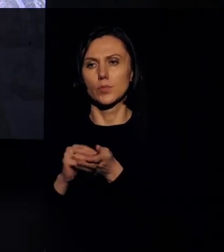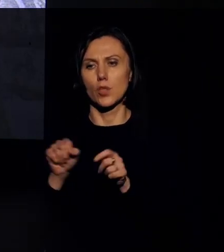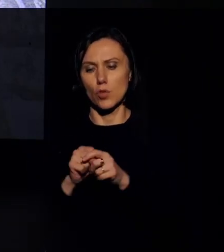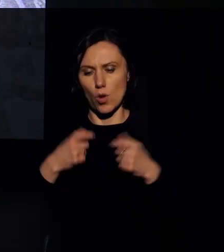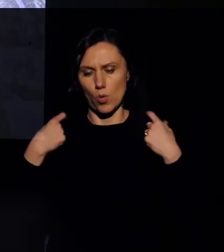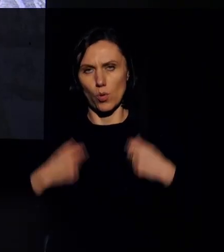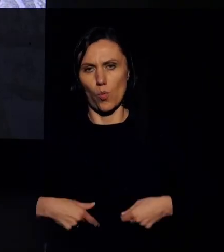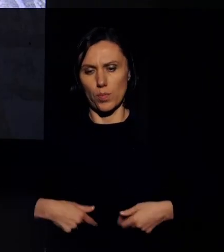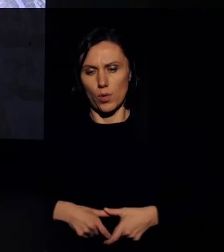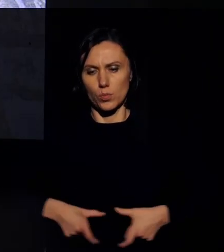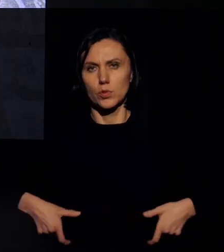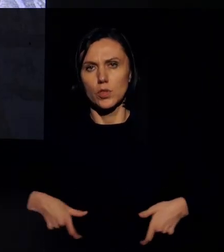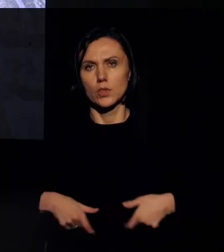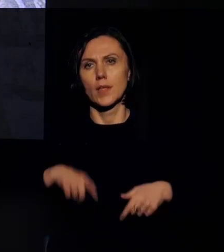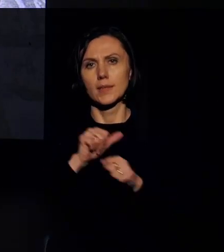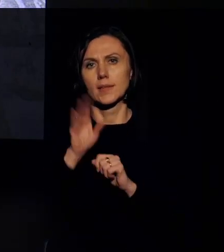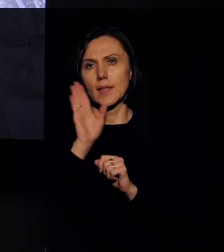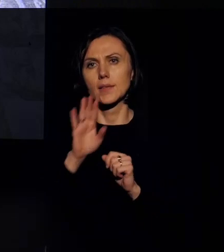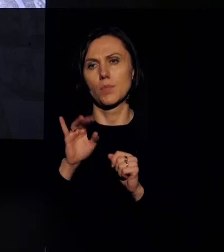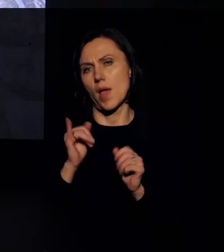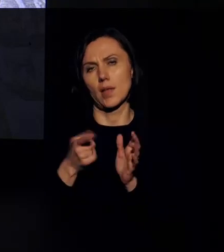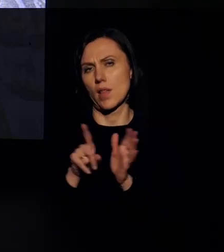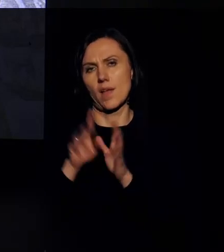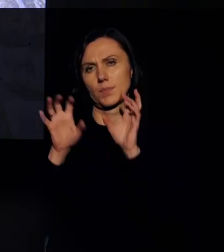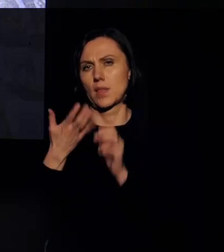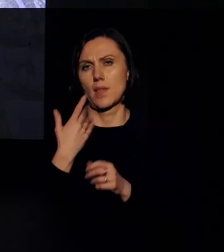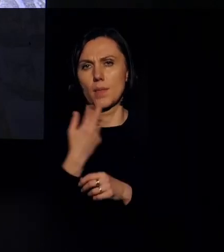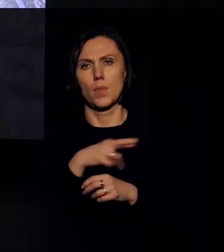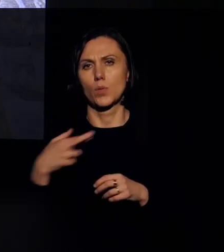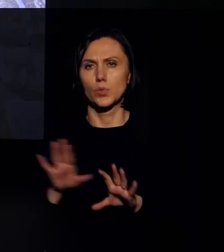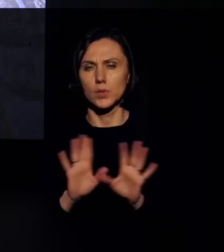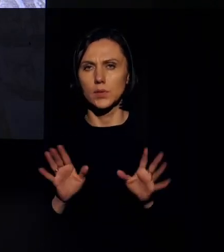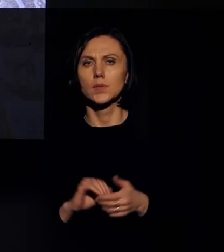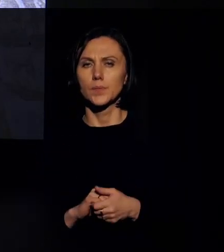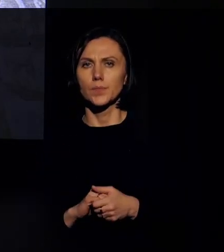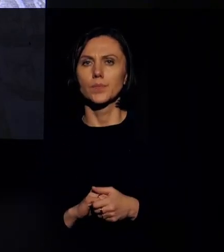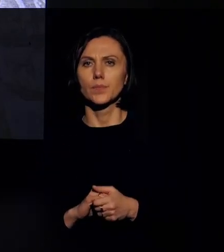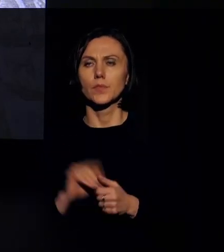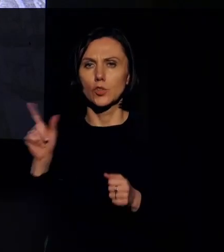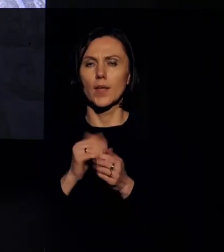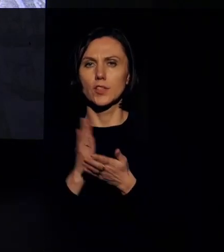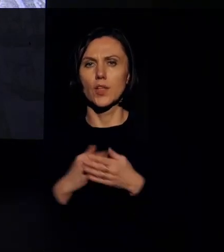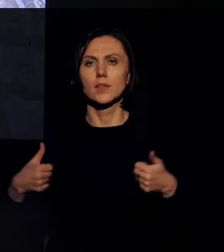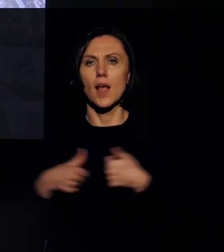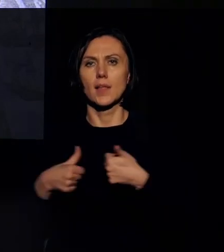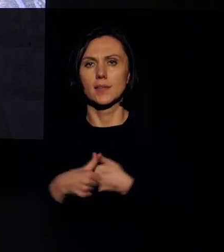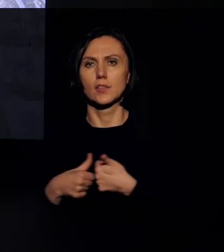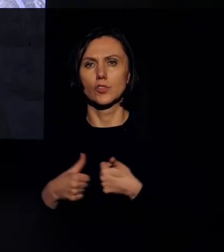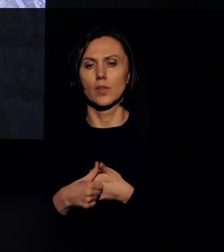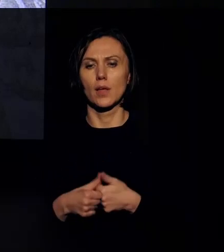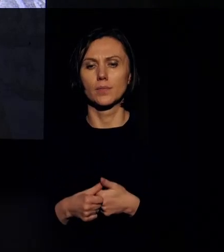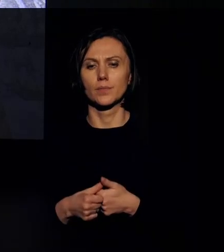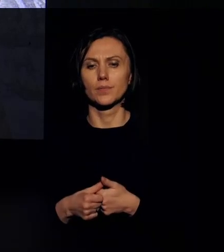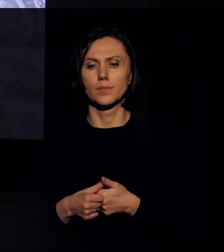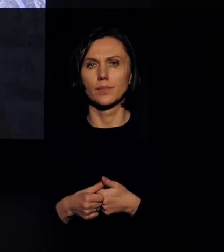uprzęży. Uprzęż jest taka sama jak dla wspinaczy, tutaj nie ma różnic specjalnych. To jest część elastyczna.